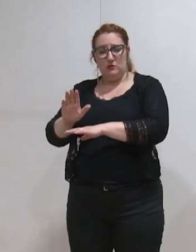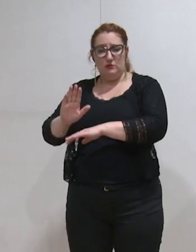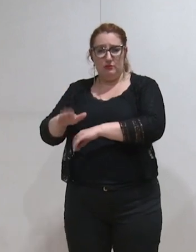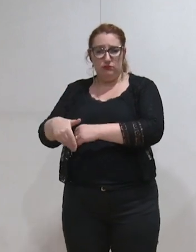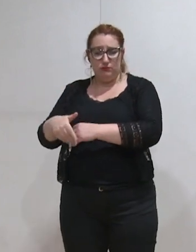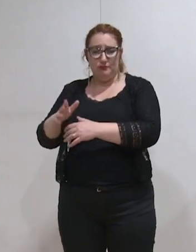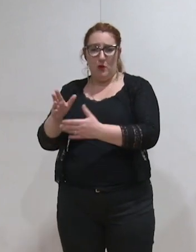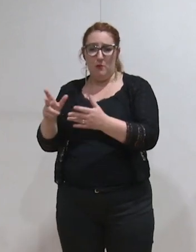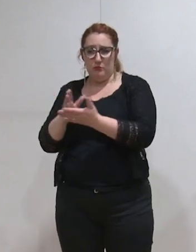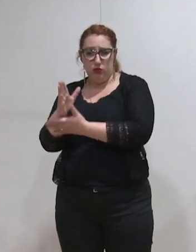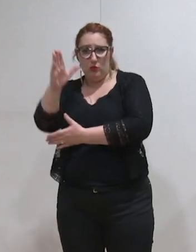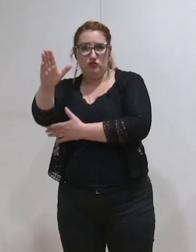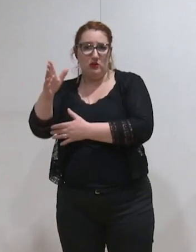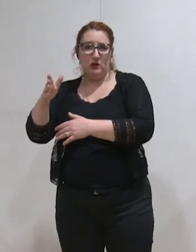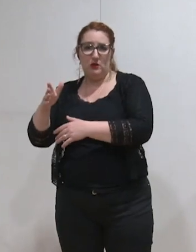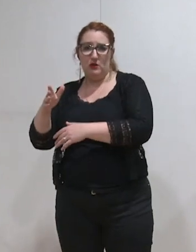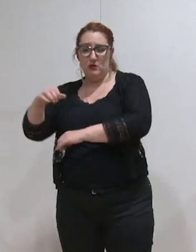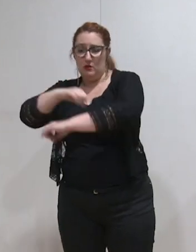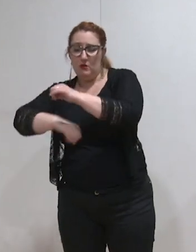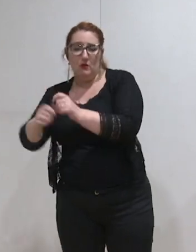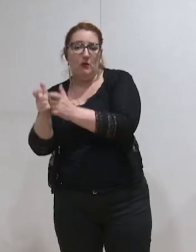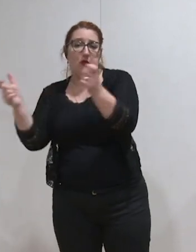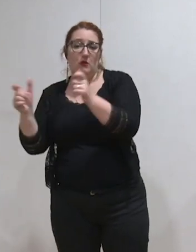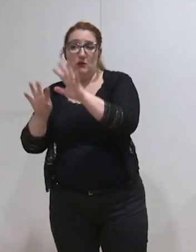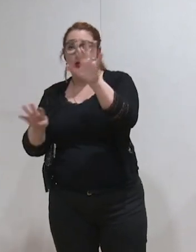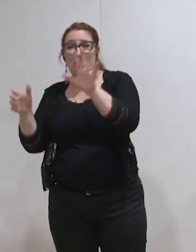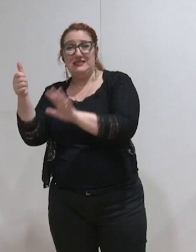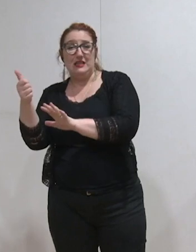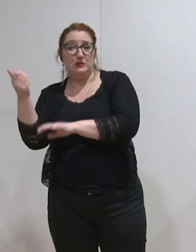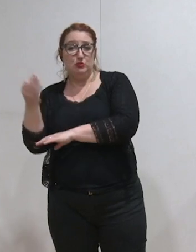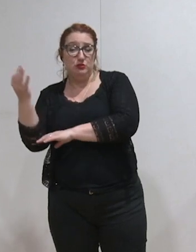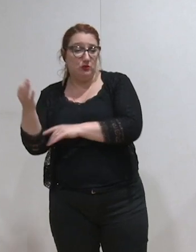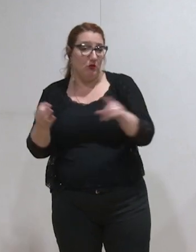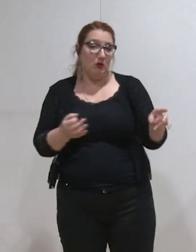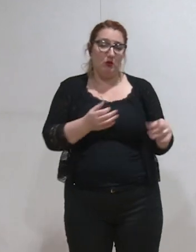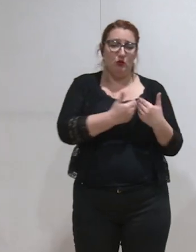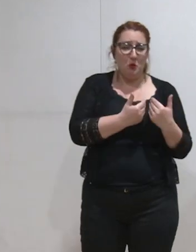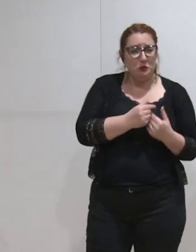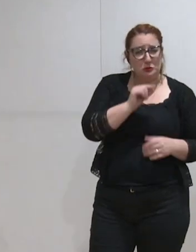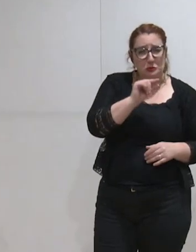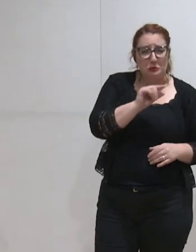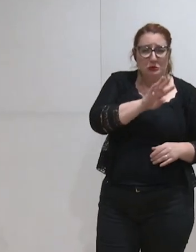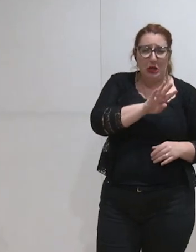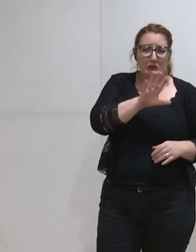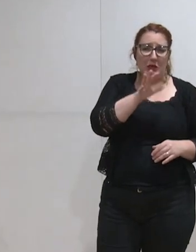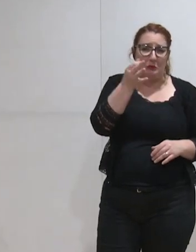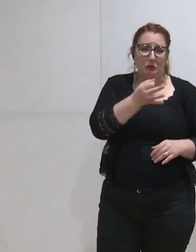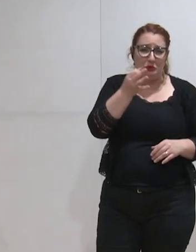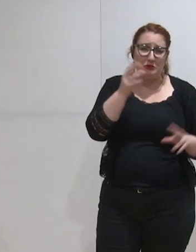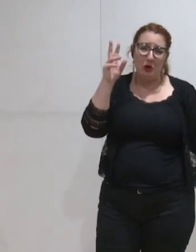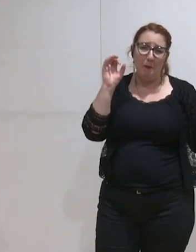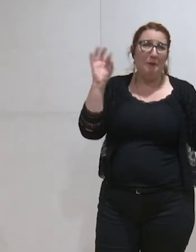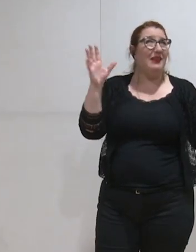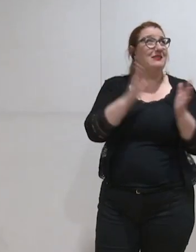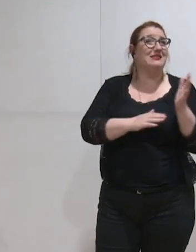les 93 % comme on l'a vu en comité d'avis et d'autres qui nous demandent des subventions pour 4 ou 5 % donc pour lequel c'est pratiquement de l'ordre du symbolique mais